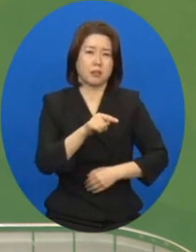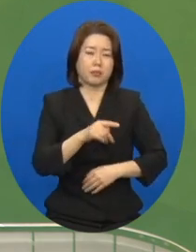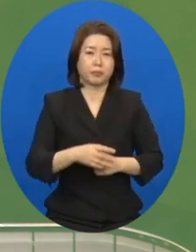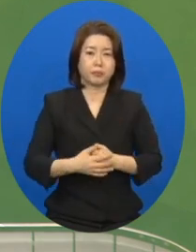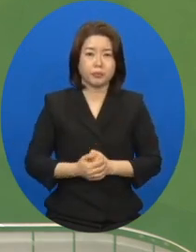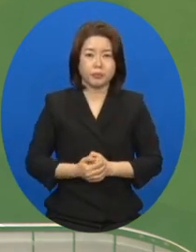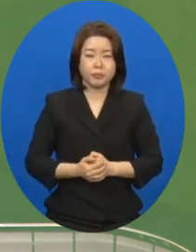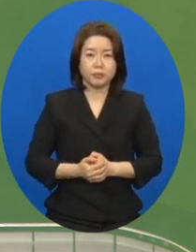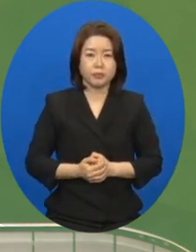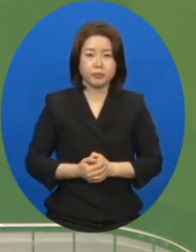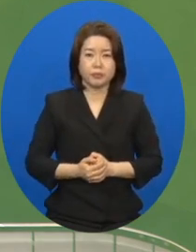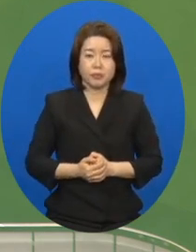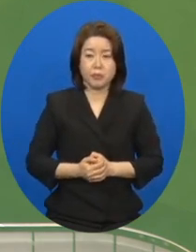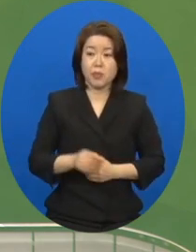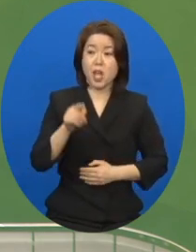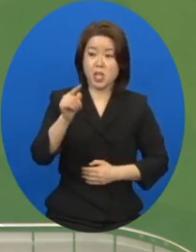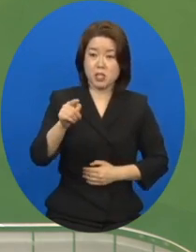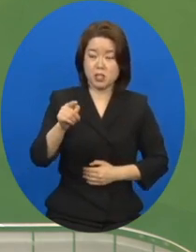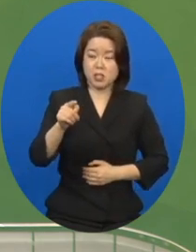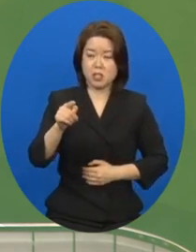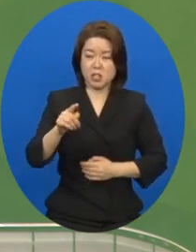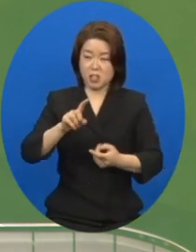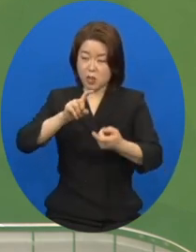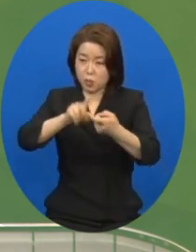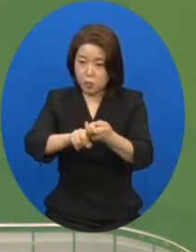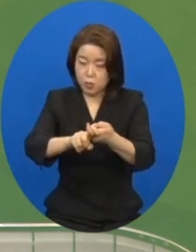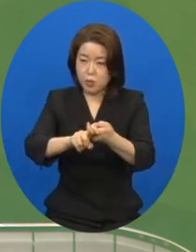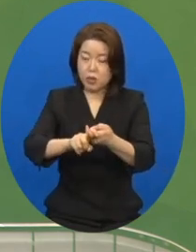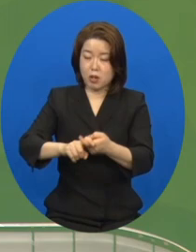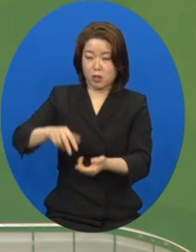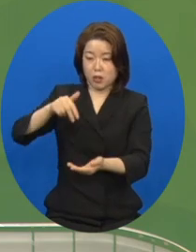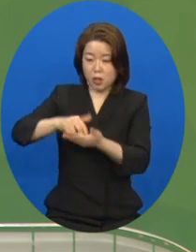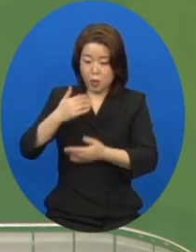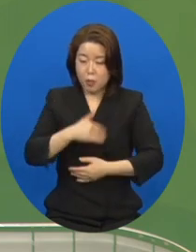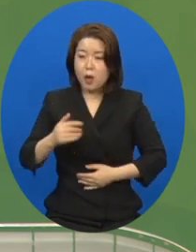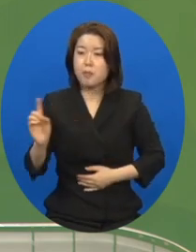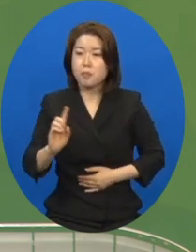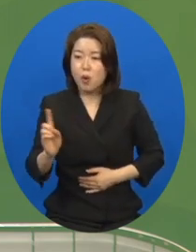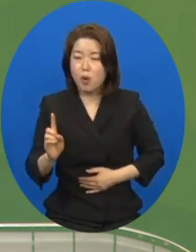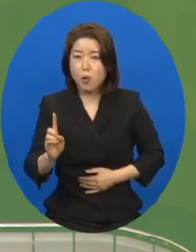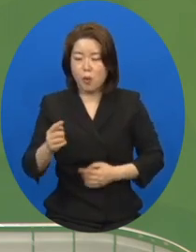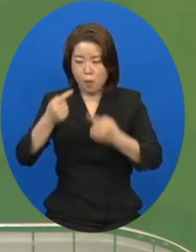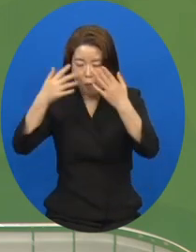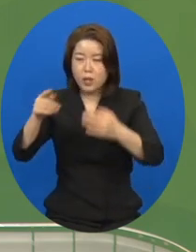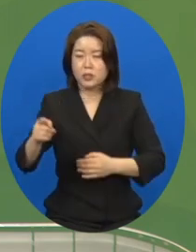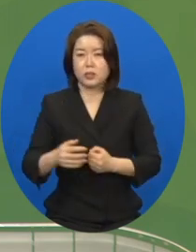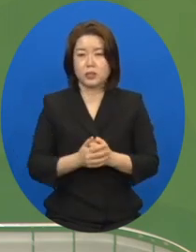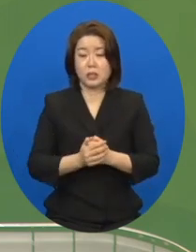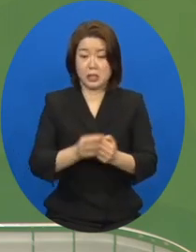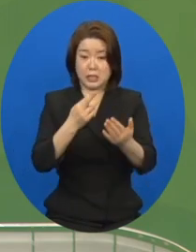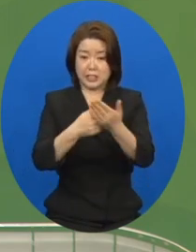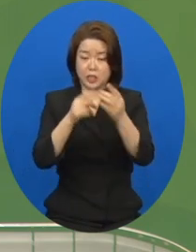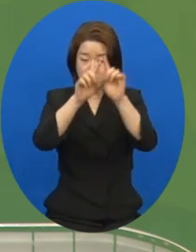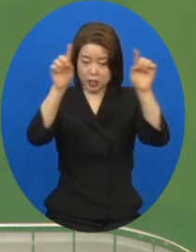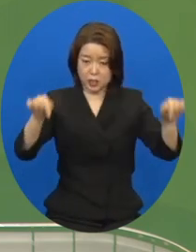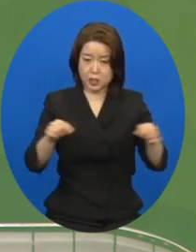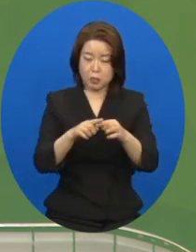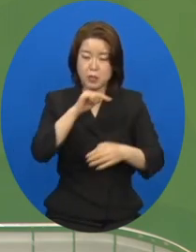내 소속과 신분을 분명히 알아. 내 창문에 홍색 줄을 묶어라.